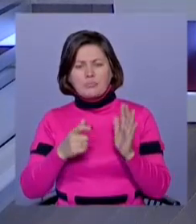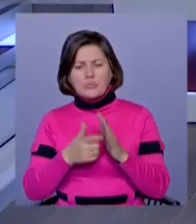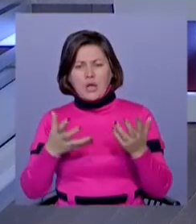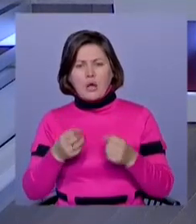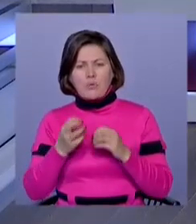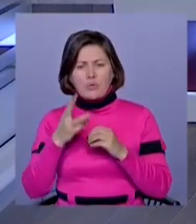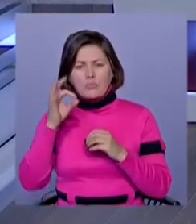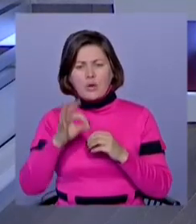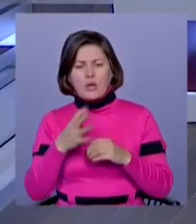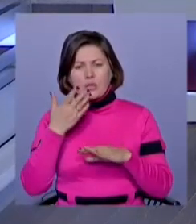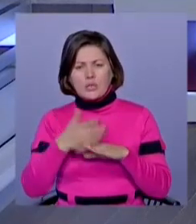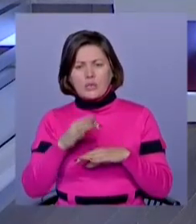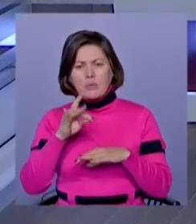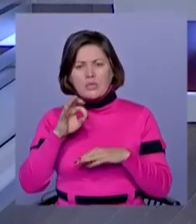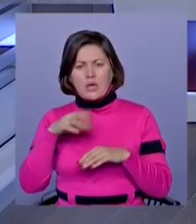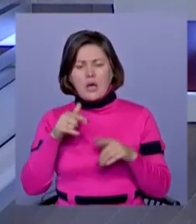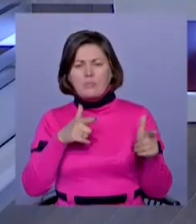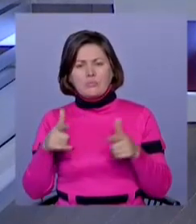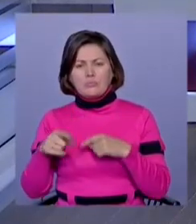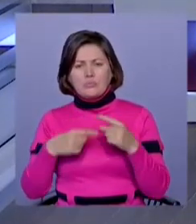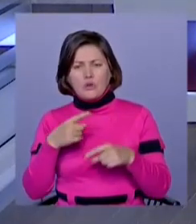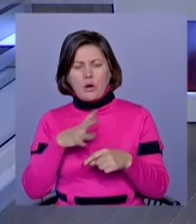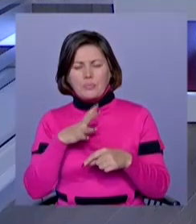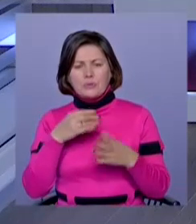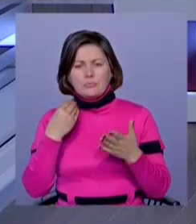оның 13%-а ипотека түрінде рәсімделген. Ал